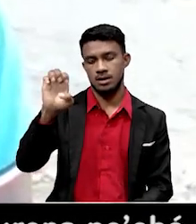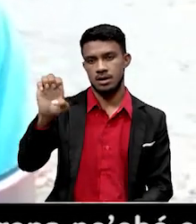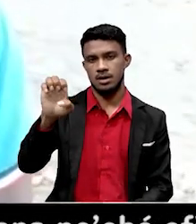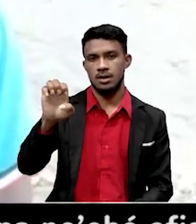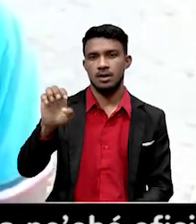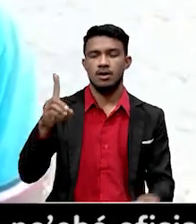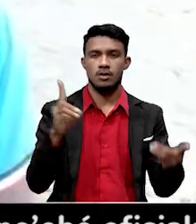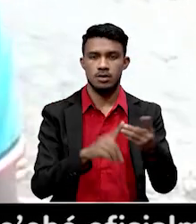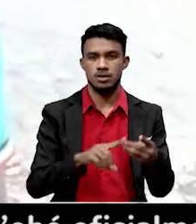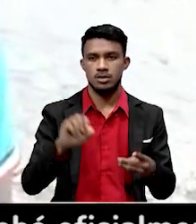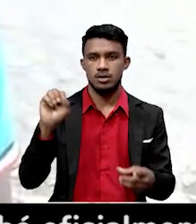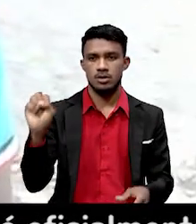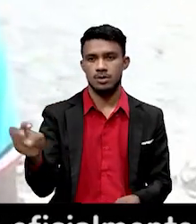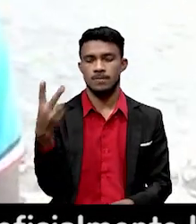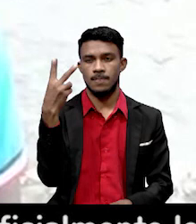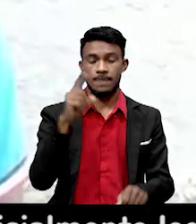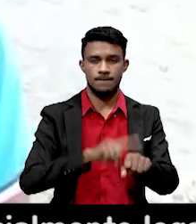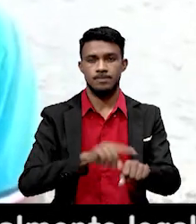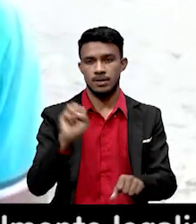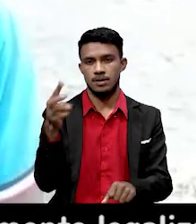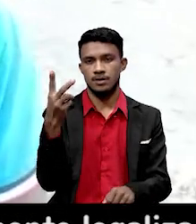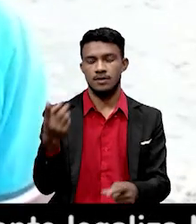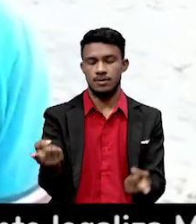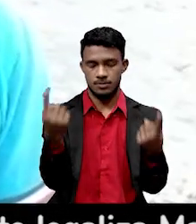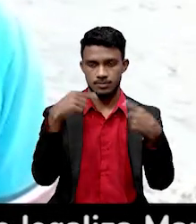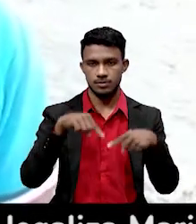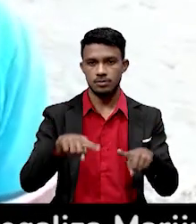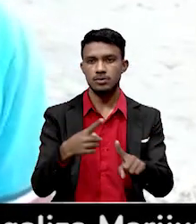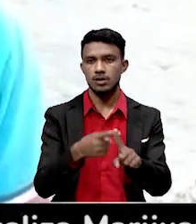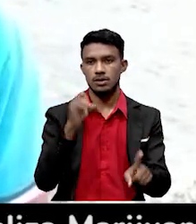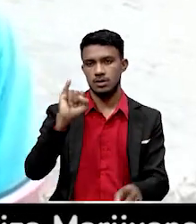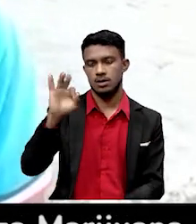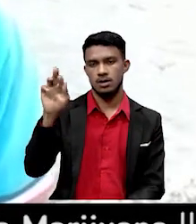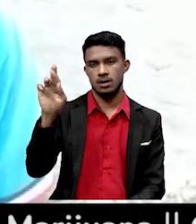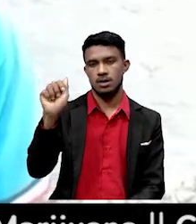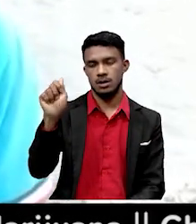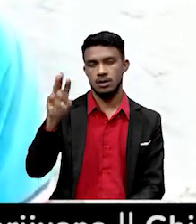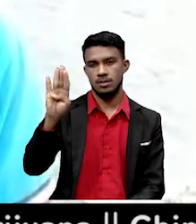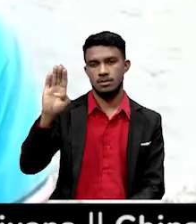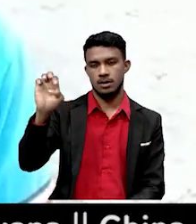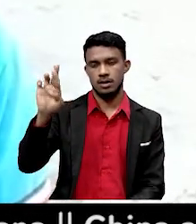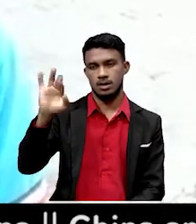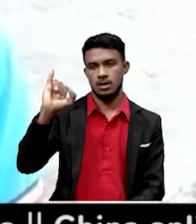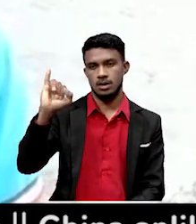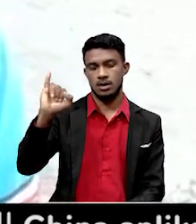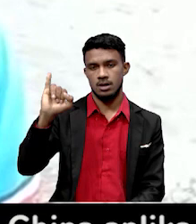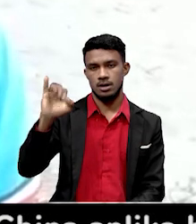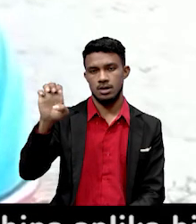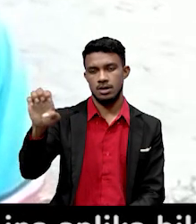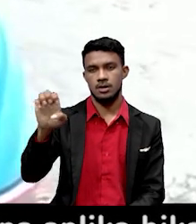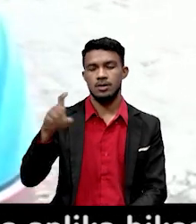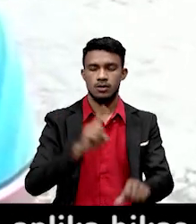senarua. Di filausi kiraber tuku rua hobalum. Itu ia fatin